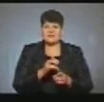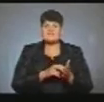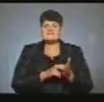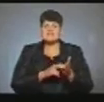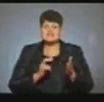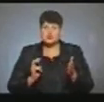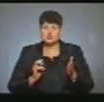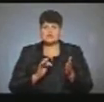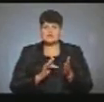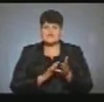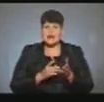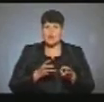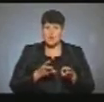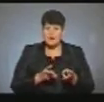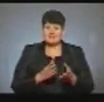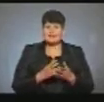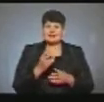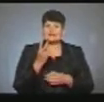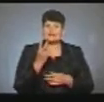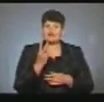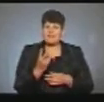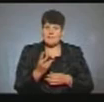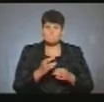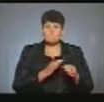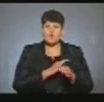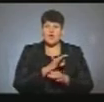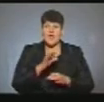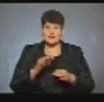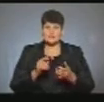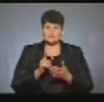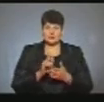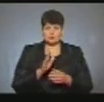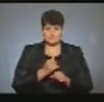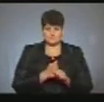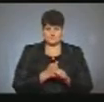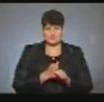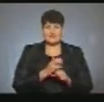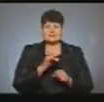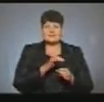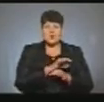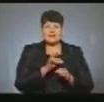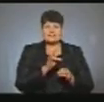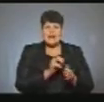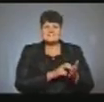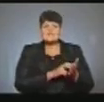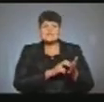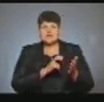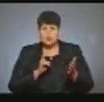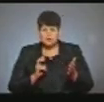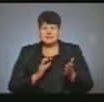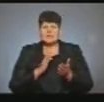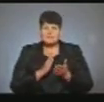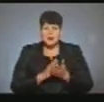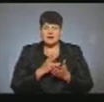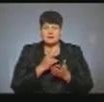відключення від центрального опалення, є два проекти, які повинні бути виготовлені. Це проект на відключення, який також має